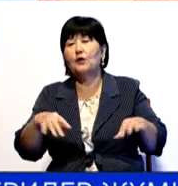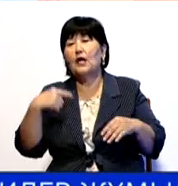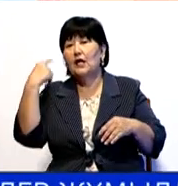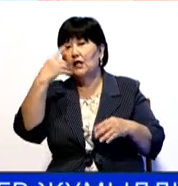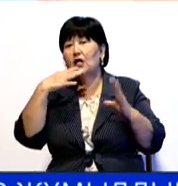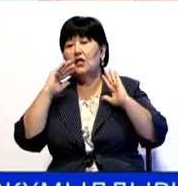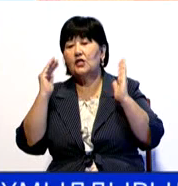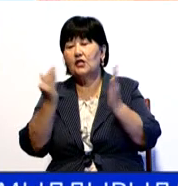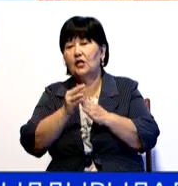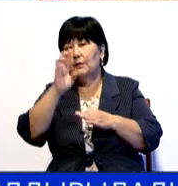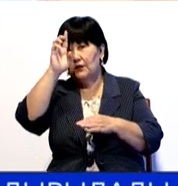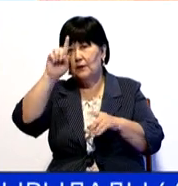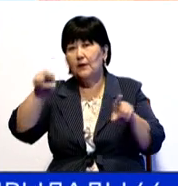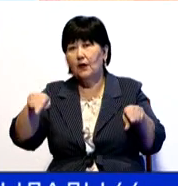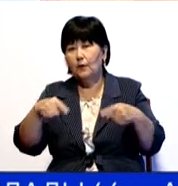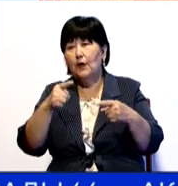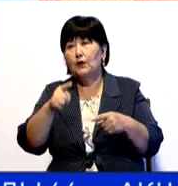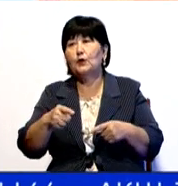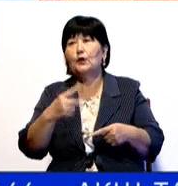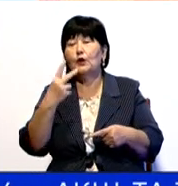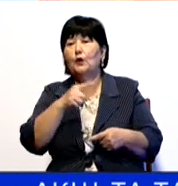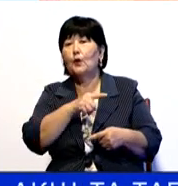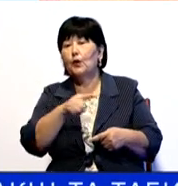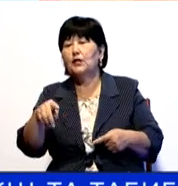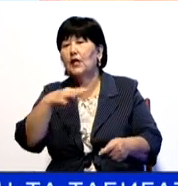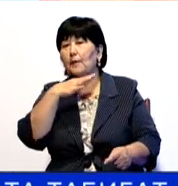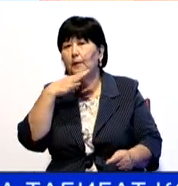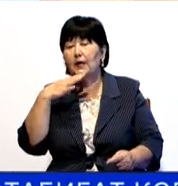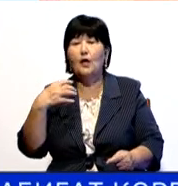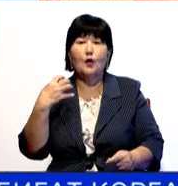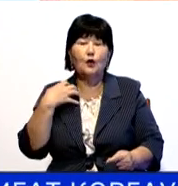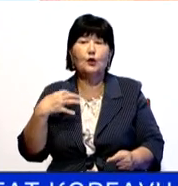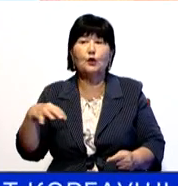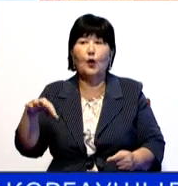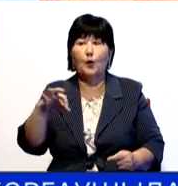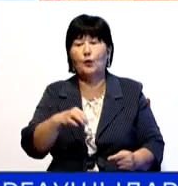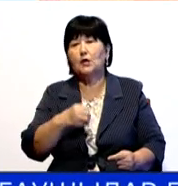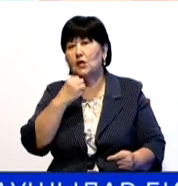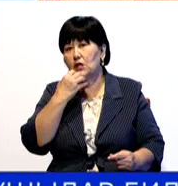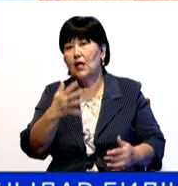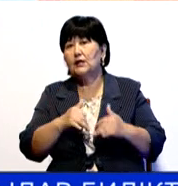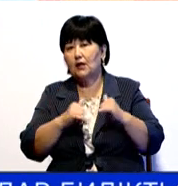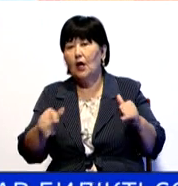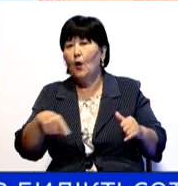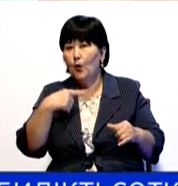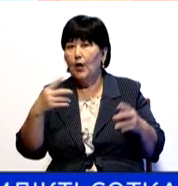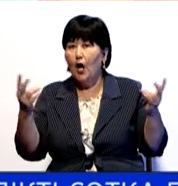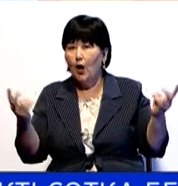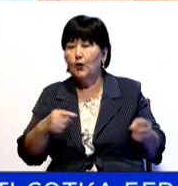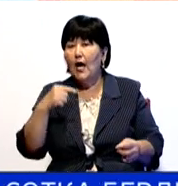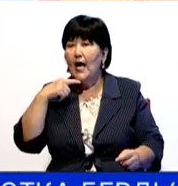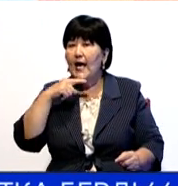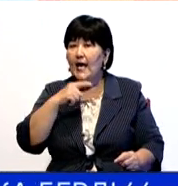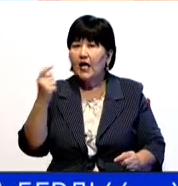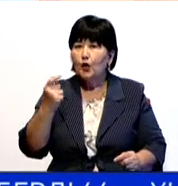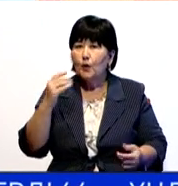болып қалыптасқанша, сол екі ортада біраз Қызылорда облысы әжептәуір дамыды. Оны айтуымыз керек, экономикалық